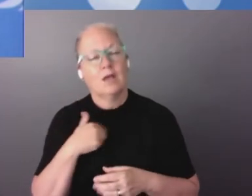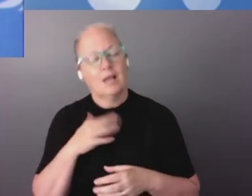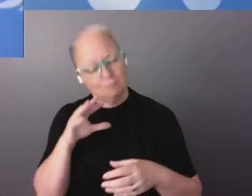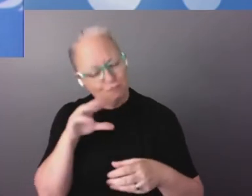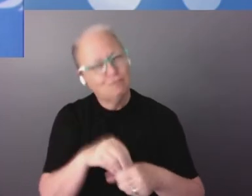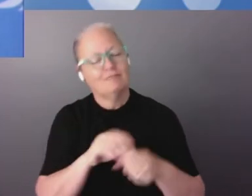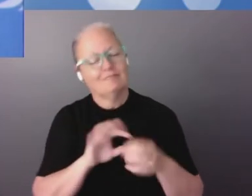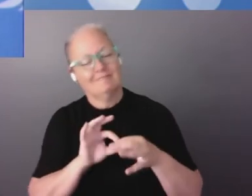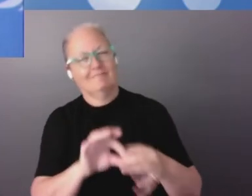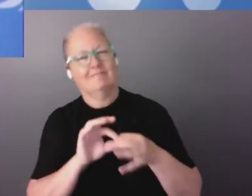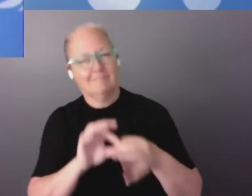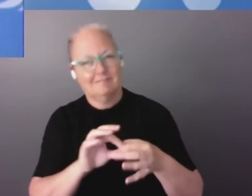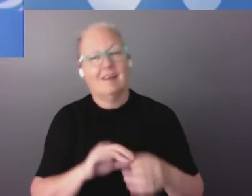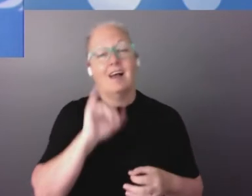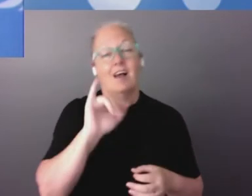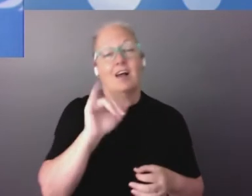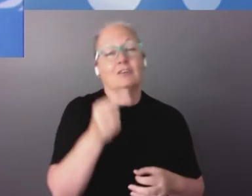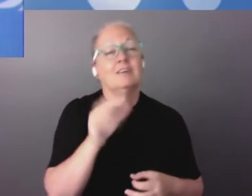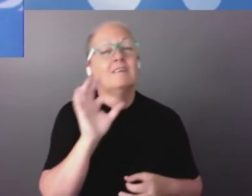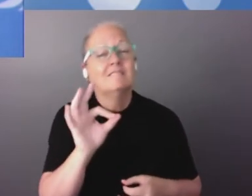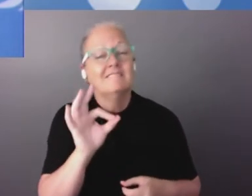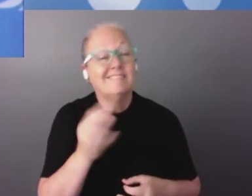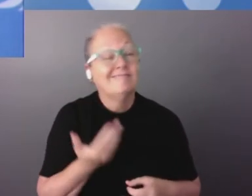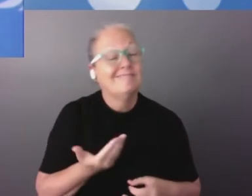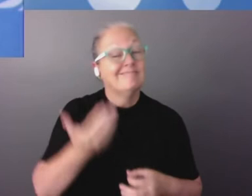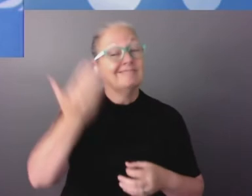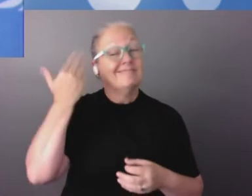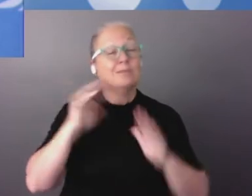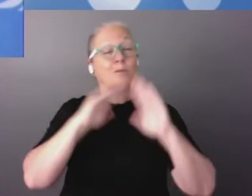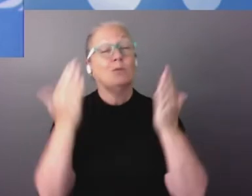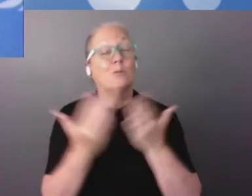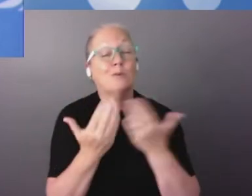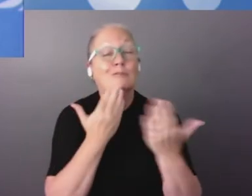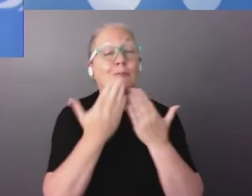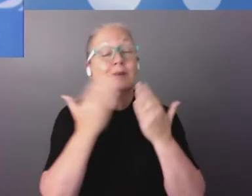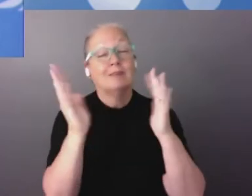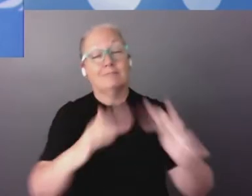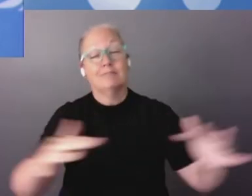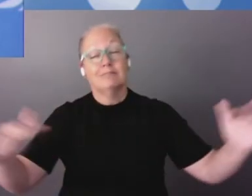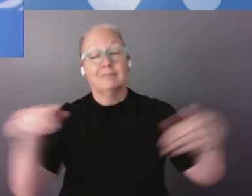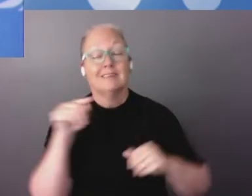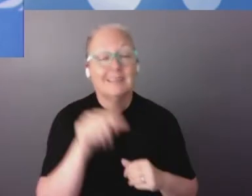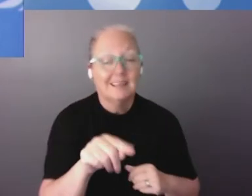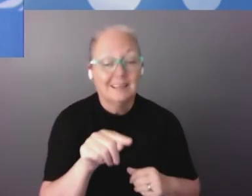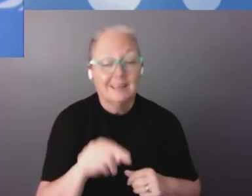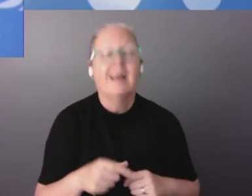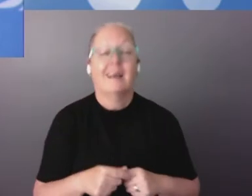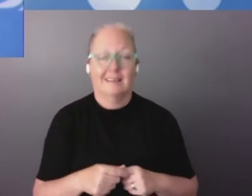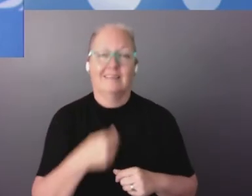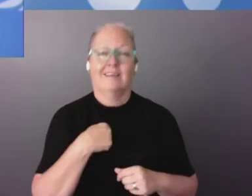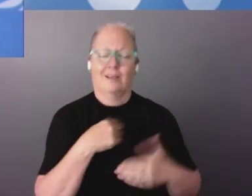أن نتوقف، ونريد العمل المتواصل لتشكيل هذا المجتمع الرقمي